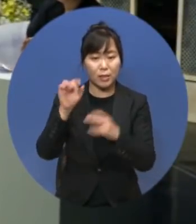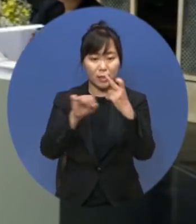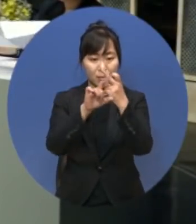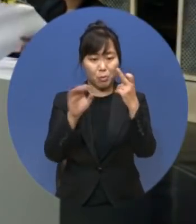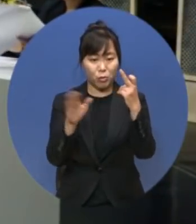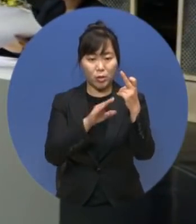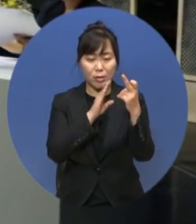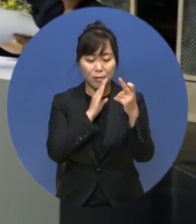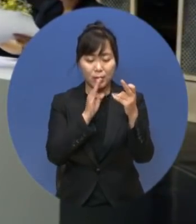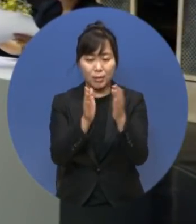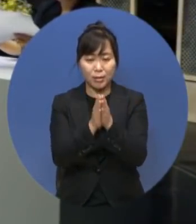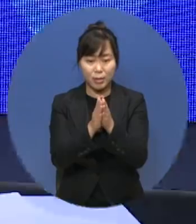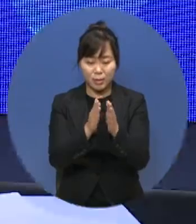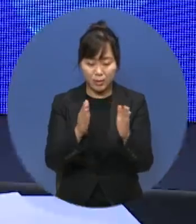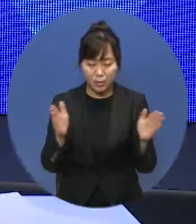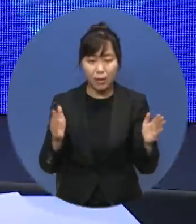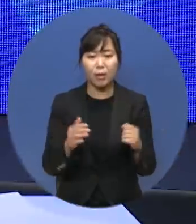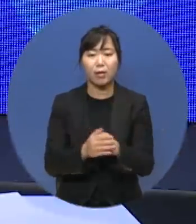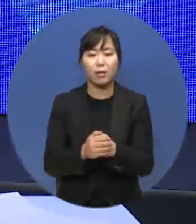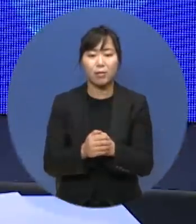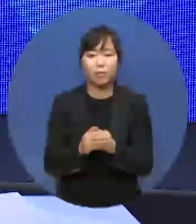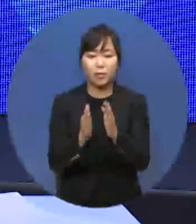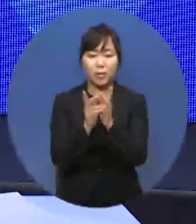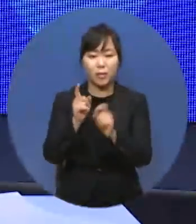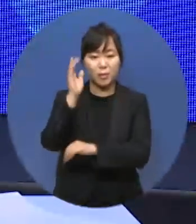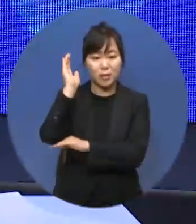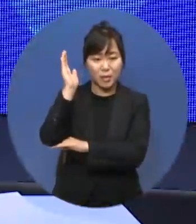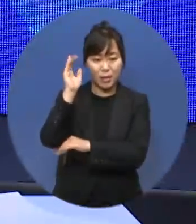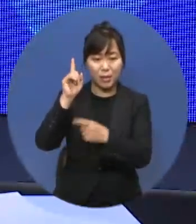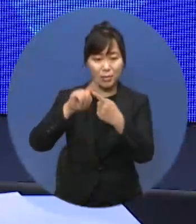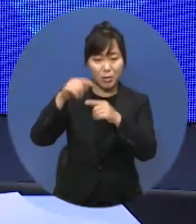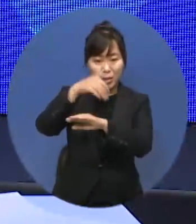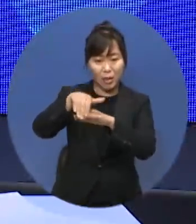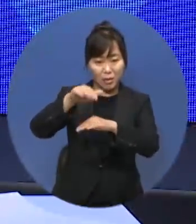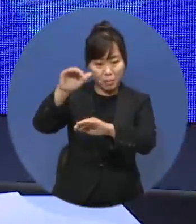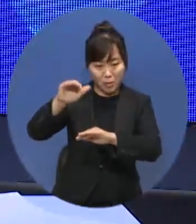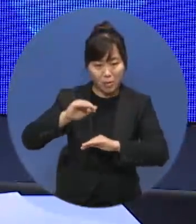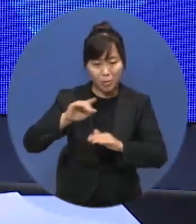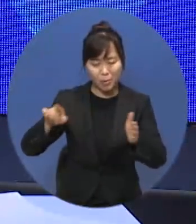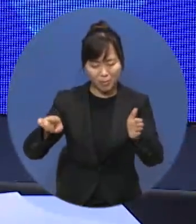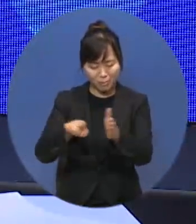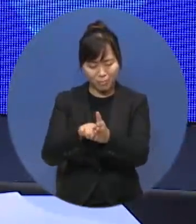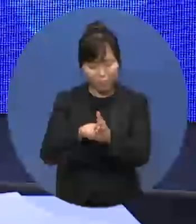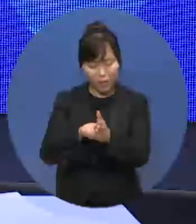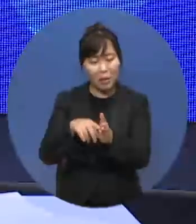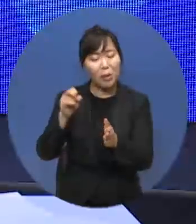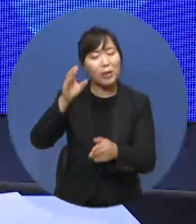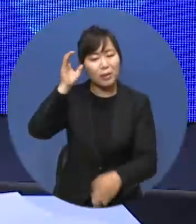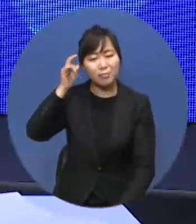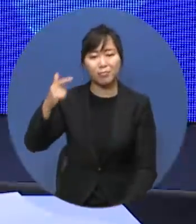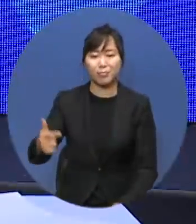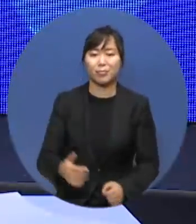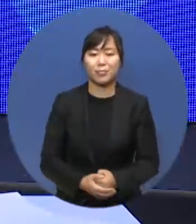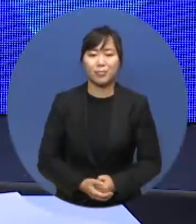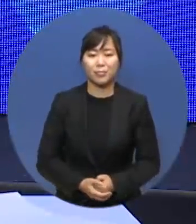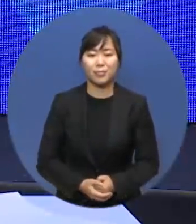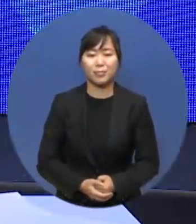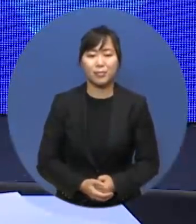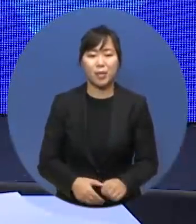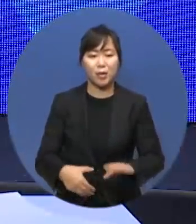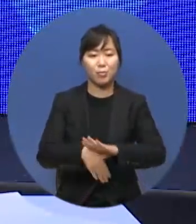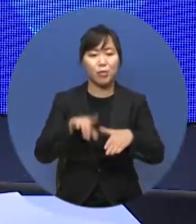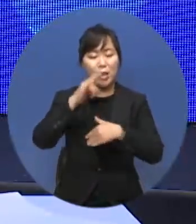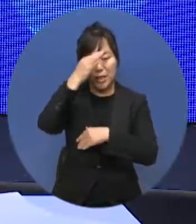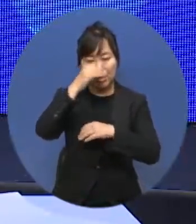12월부터 본격적으로 시행이 되게 됩니다. 직접 나오셔서 저렇게 이제 계획을 말씀해 주셔서 더 믿음직스럽고 또 기대가 되는데요.